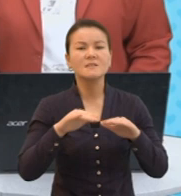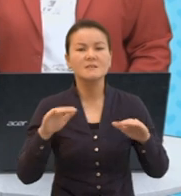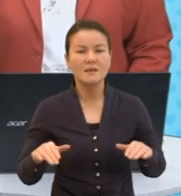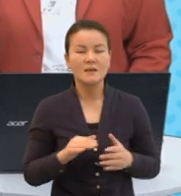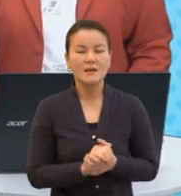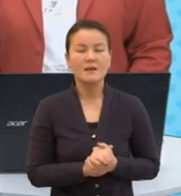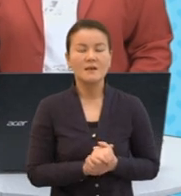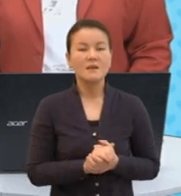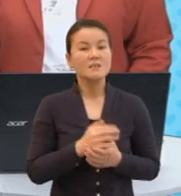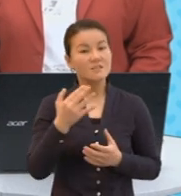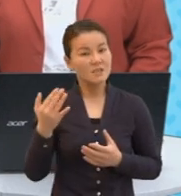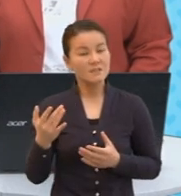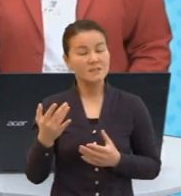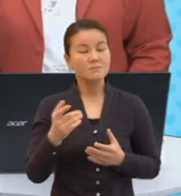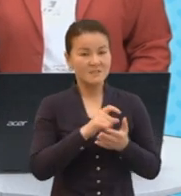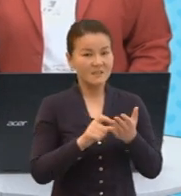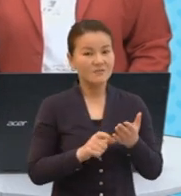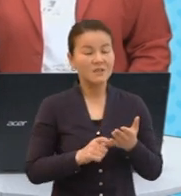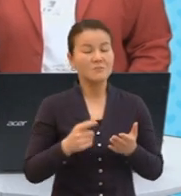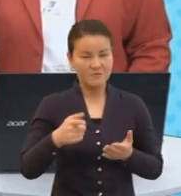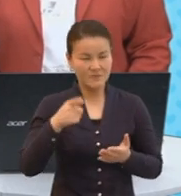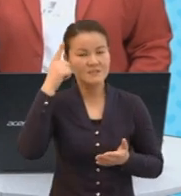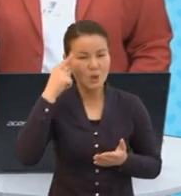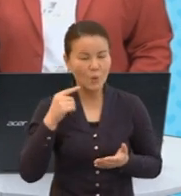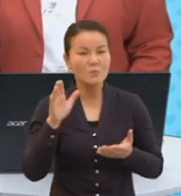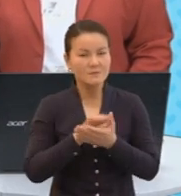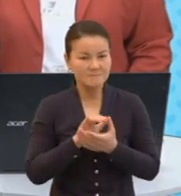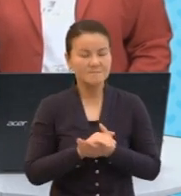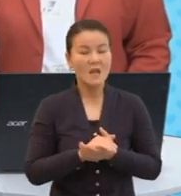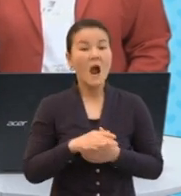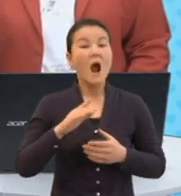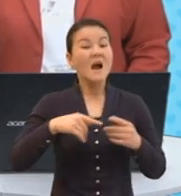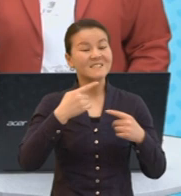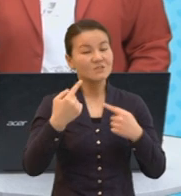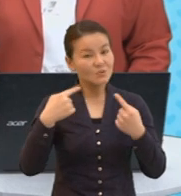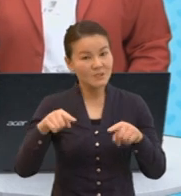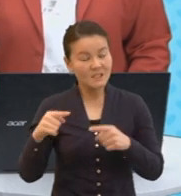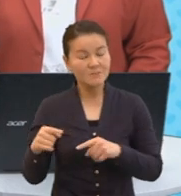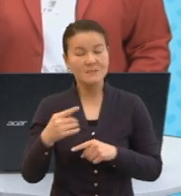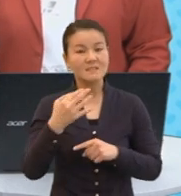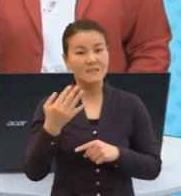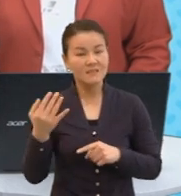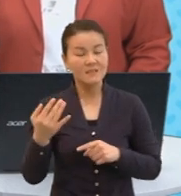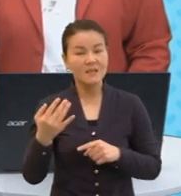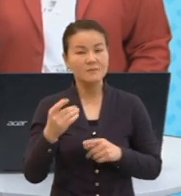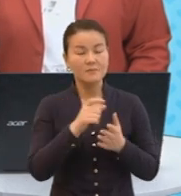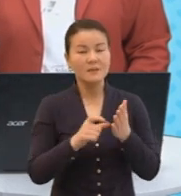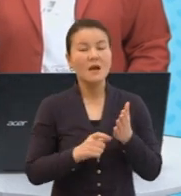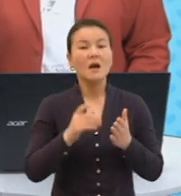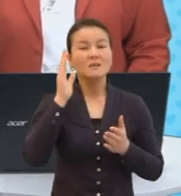С некоторыми из них вы уже знакомы, а с некоторым в дальнейшем будете знакомиться на уроках